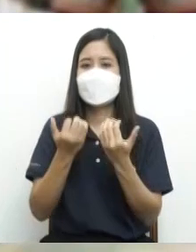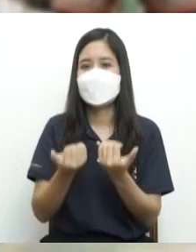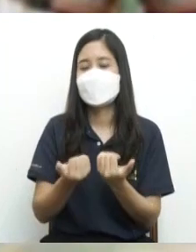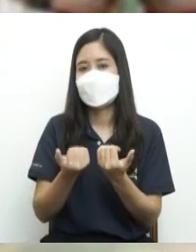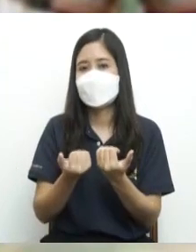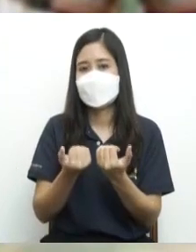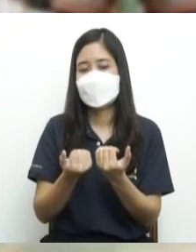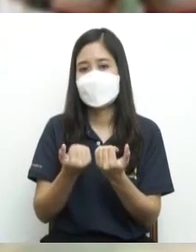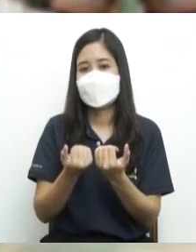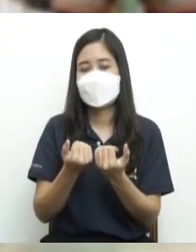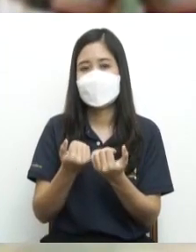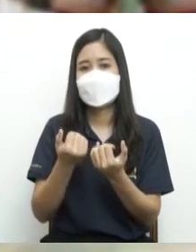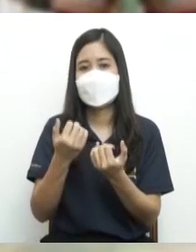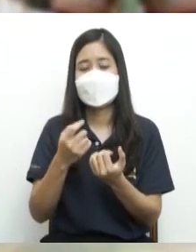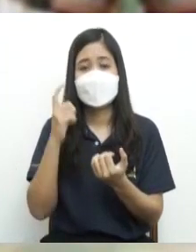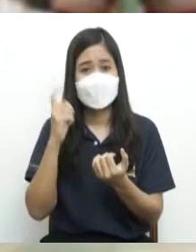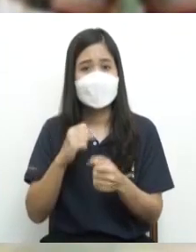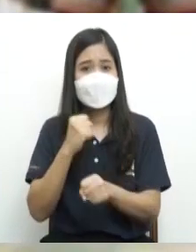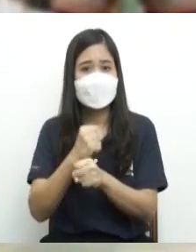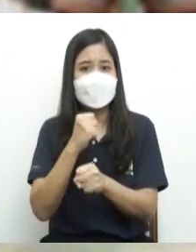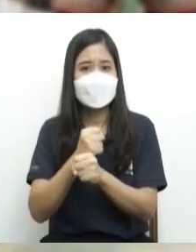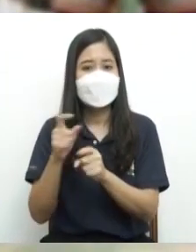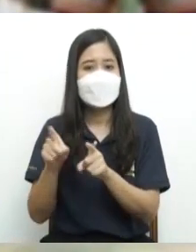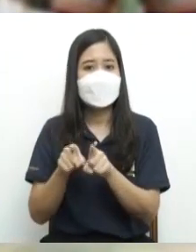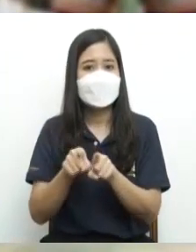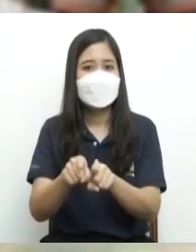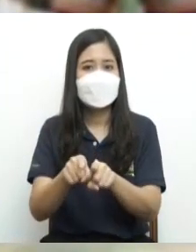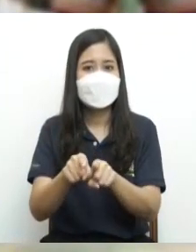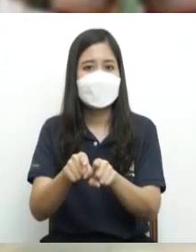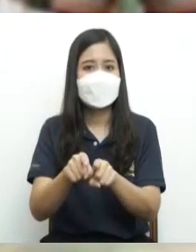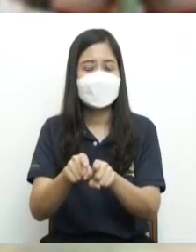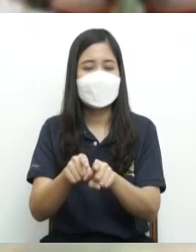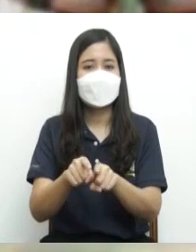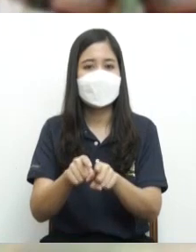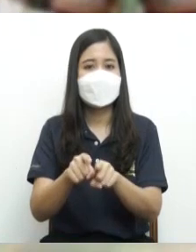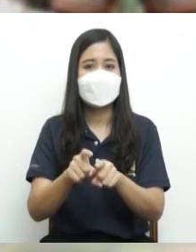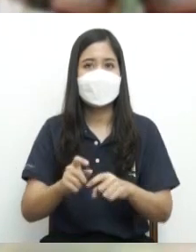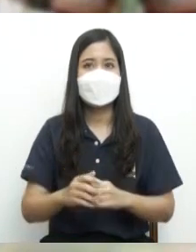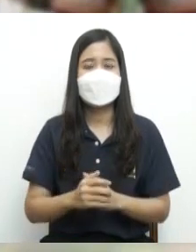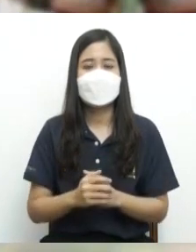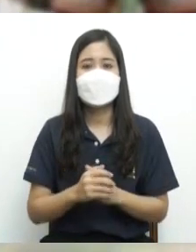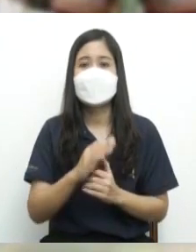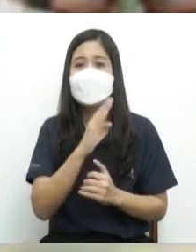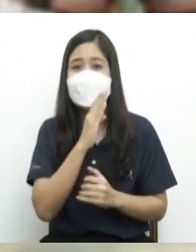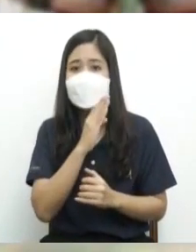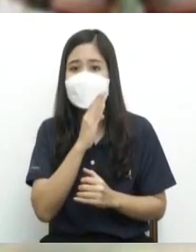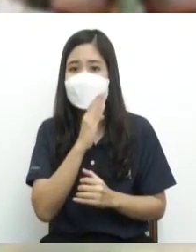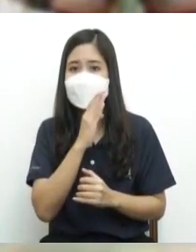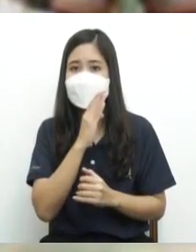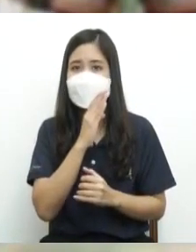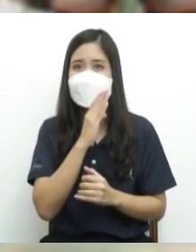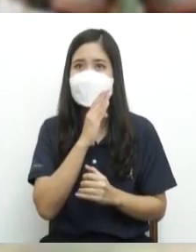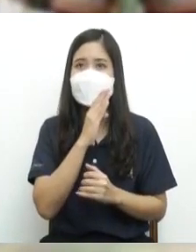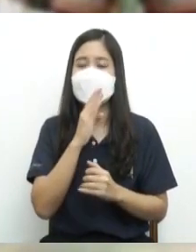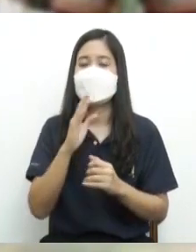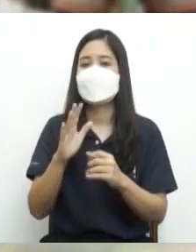ก็เงากับคนไม่ไปด้วยกันมันก็เป็นเรื่องแปลกเป็นเรื่องประหลาดเป็นเรื่องพิสดาร ถ้าเงาเขาก้มไอ้ขอประทานโทษตัวเขาก้มเง